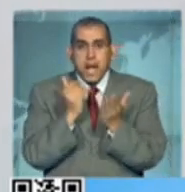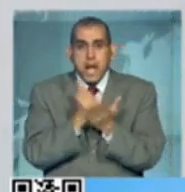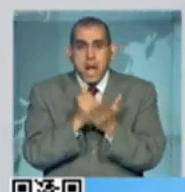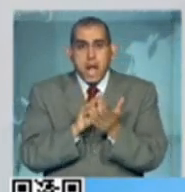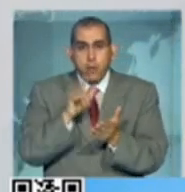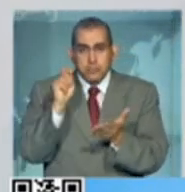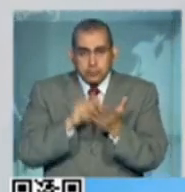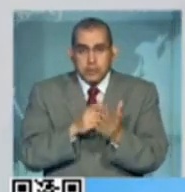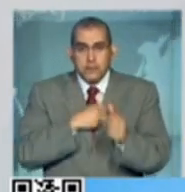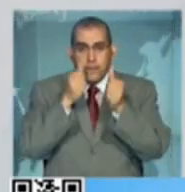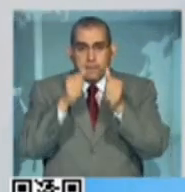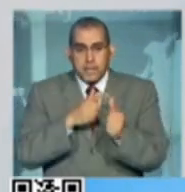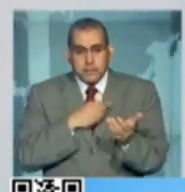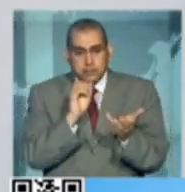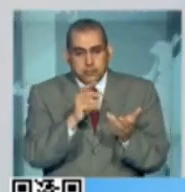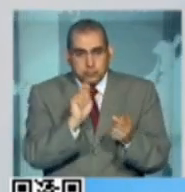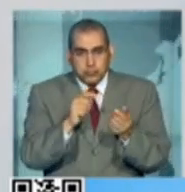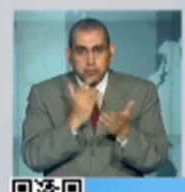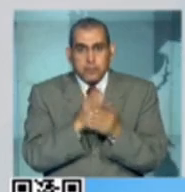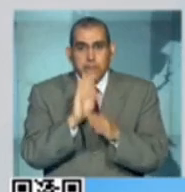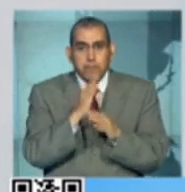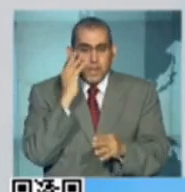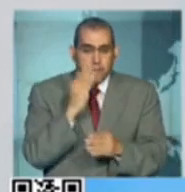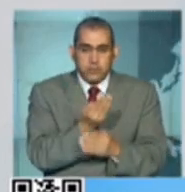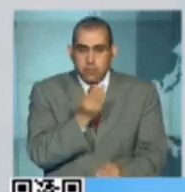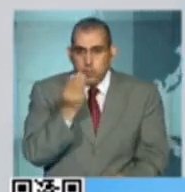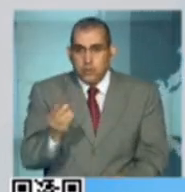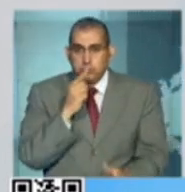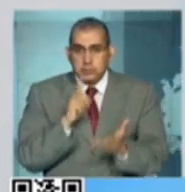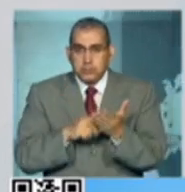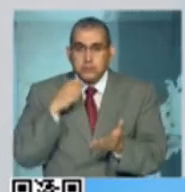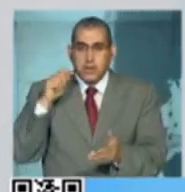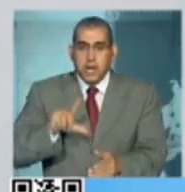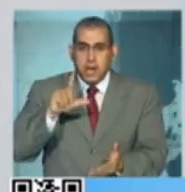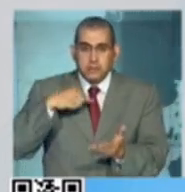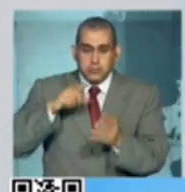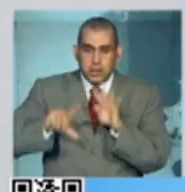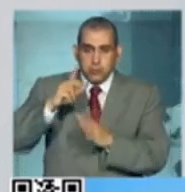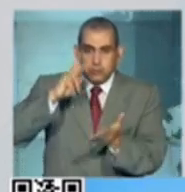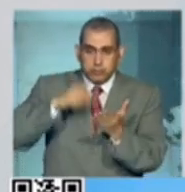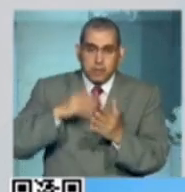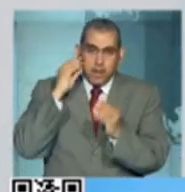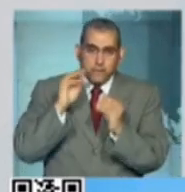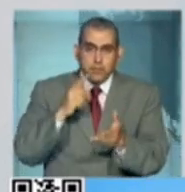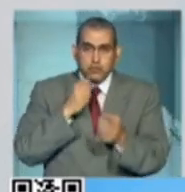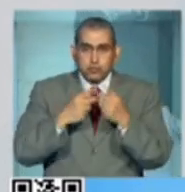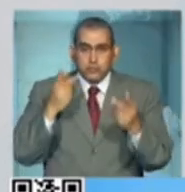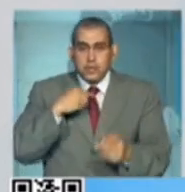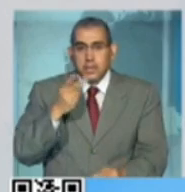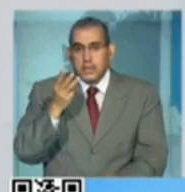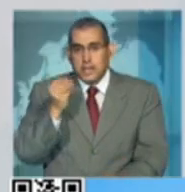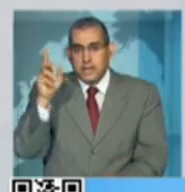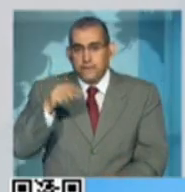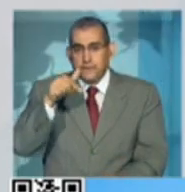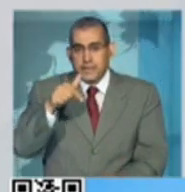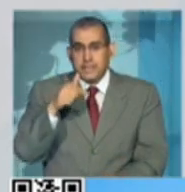للجوازات لتسجيل بياناتهم والحصول على بطاقة الإعفاء، وذلك تنفيذا لقرار السيد رئيس مجلس الوزراء والذي انتهى